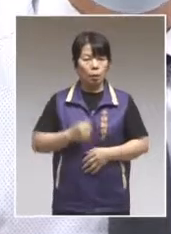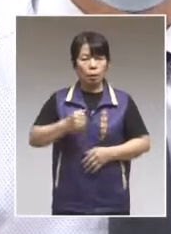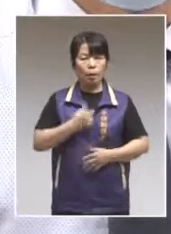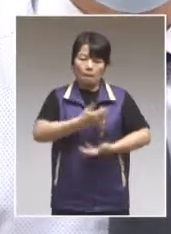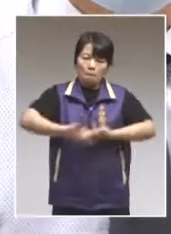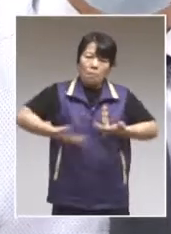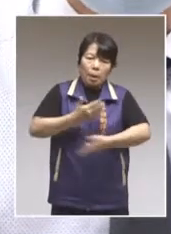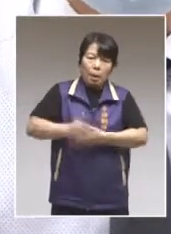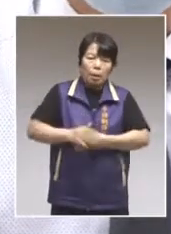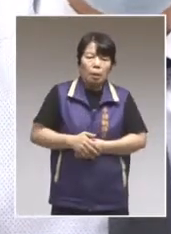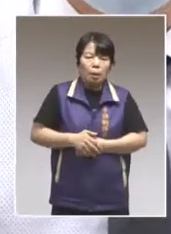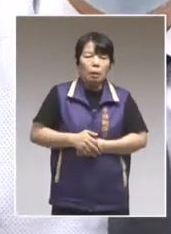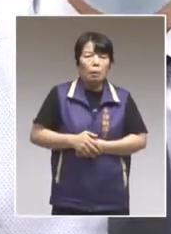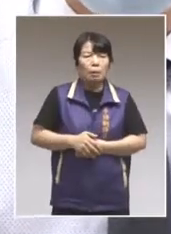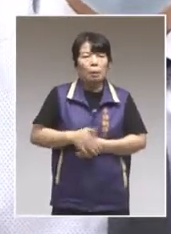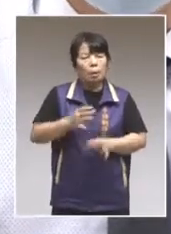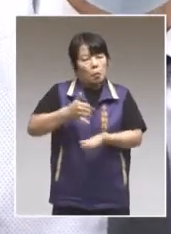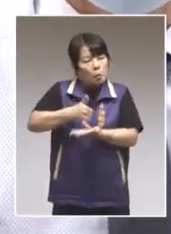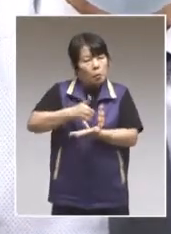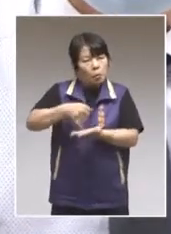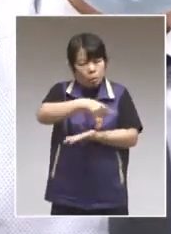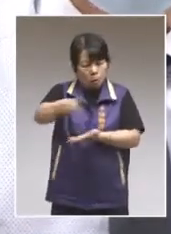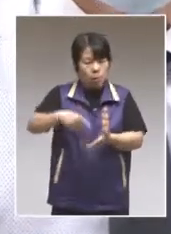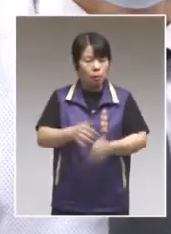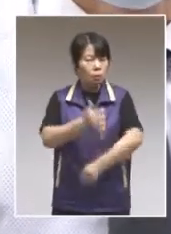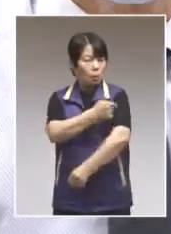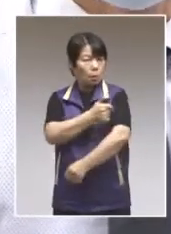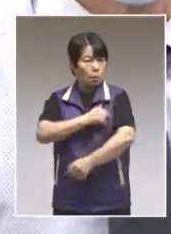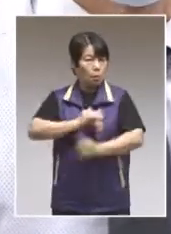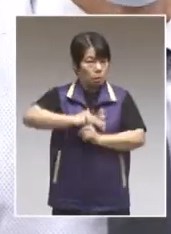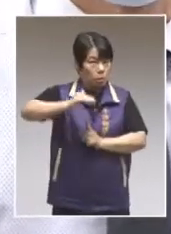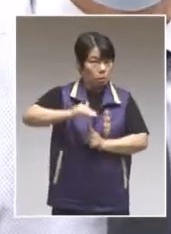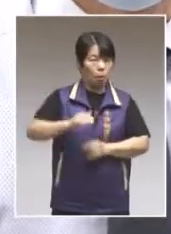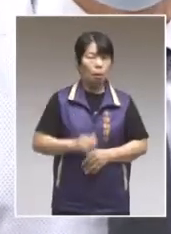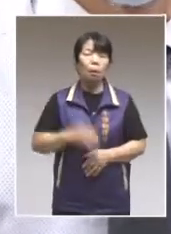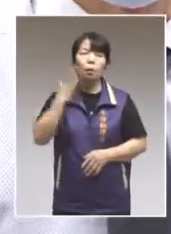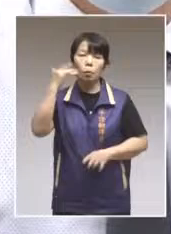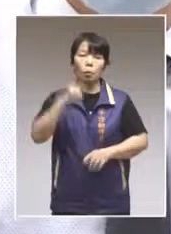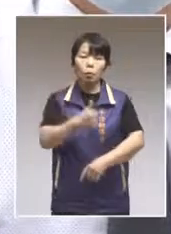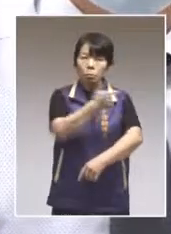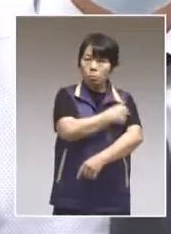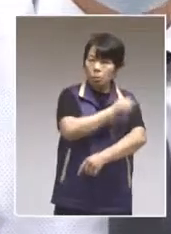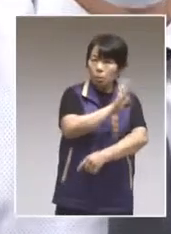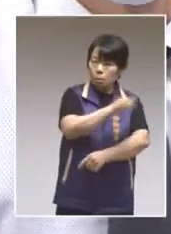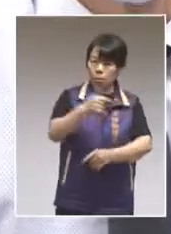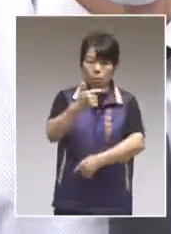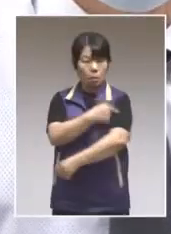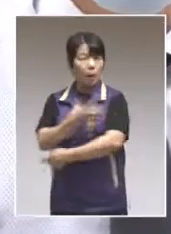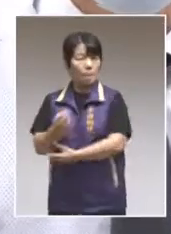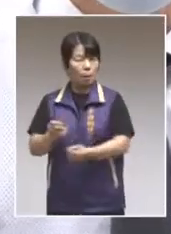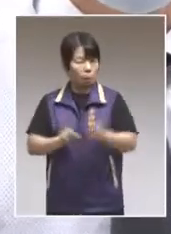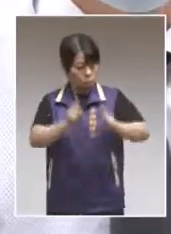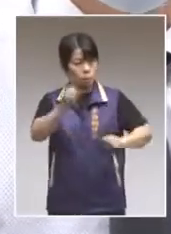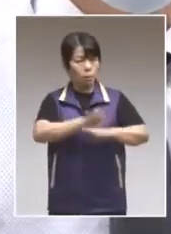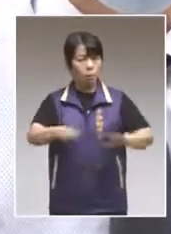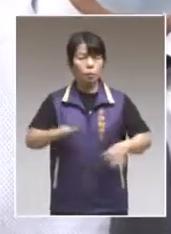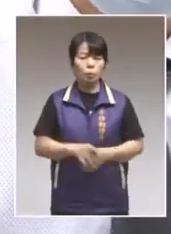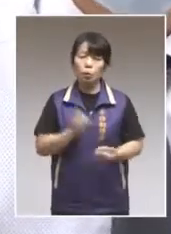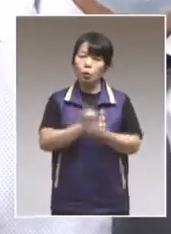以后风险可能还是高，那不过有打疫苗没打疫苗还是有差，所以这些免疫不